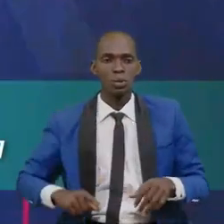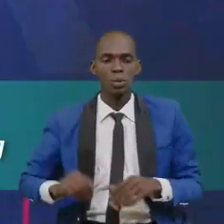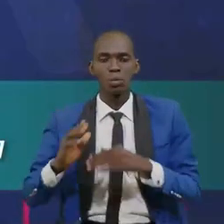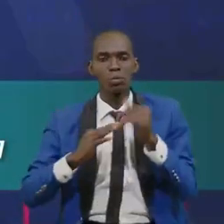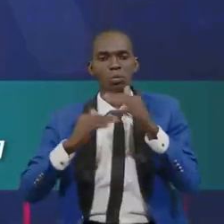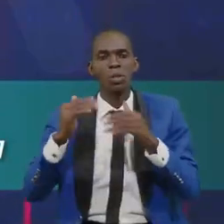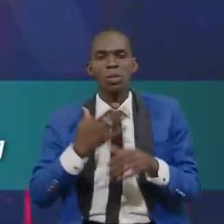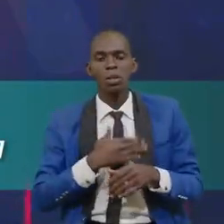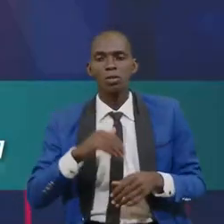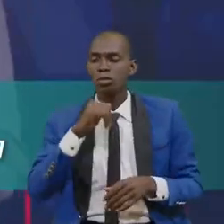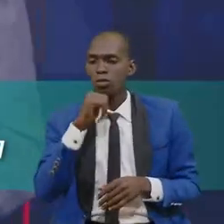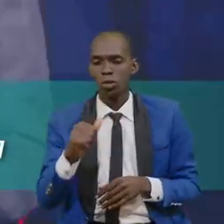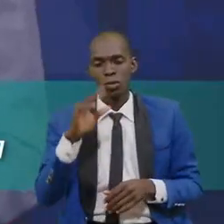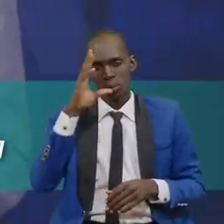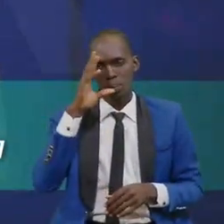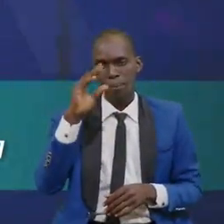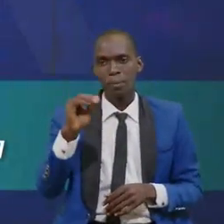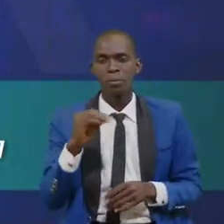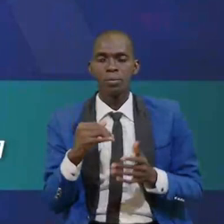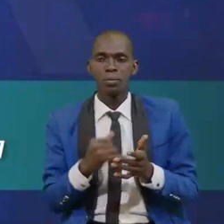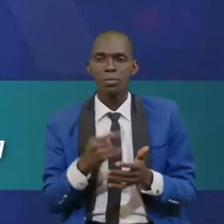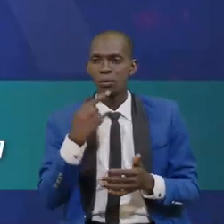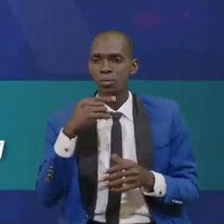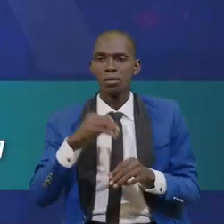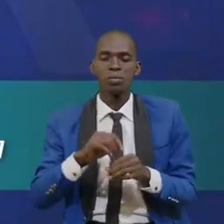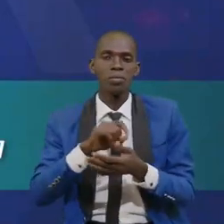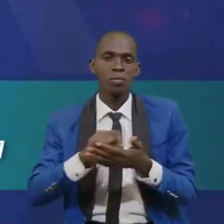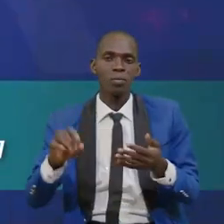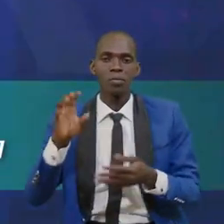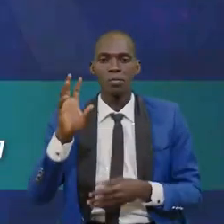Seigneur et non pas un homme. Dans le verset 6.